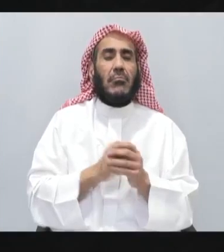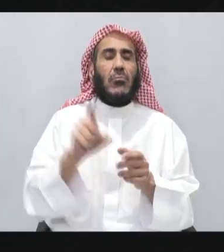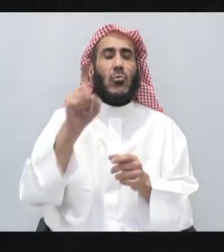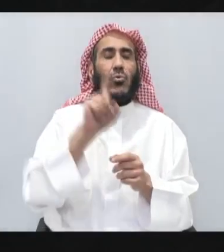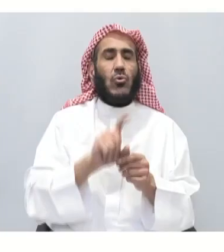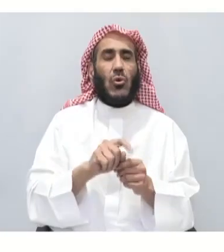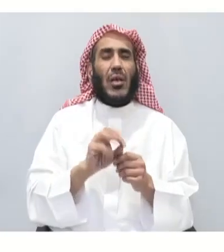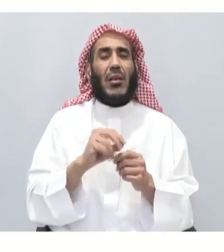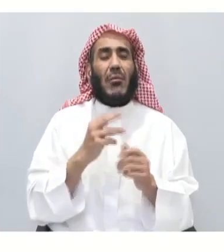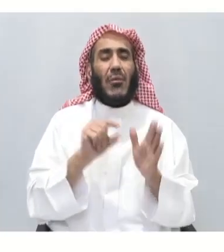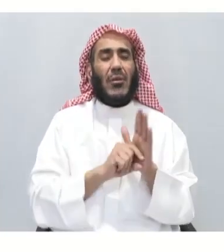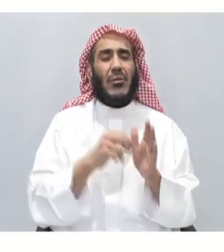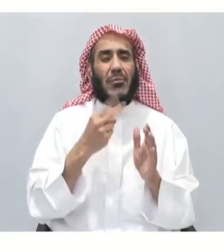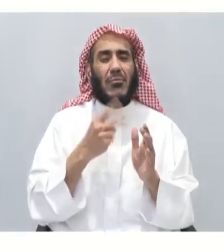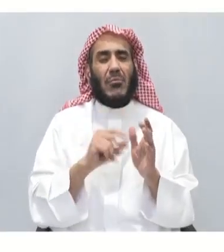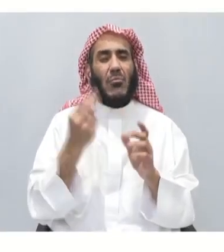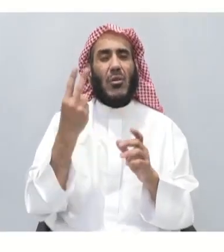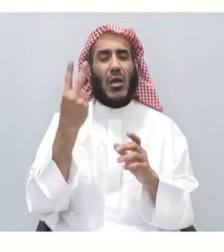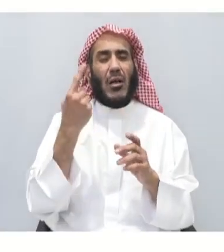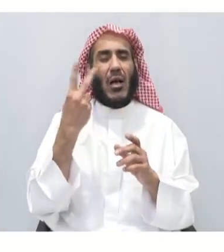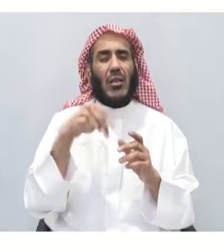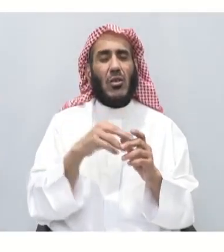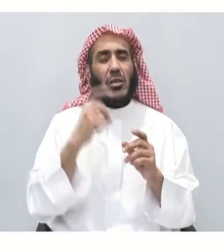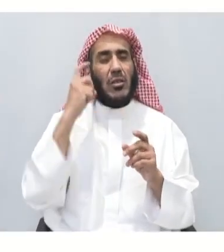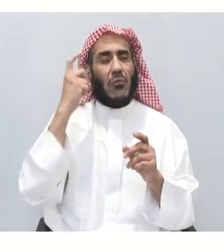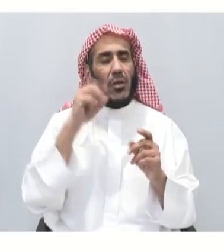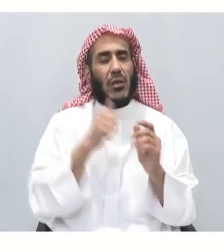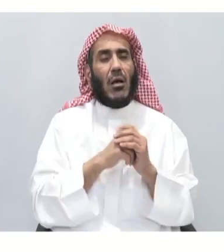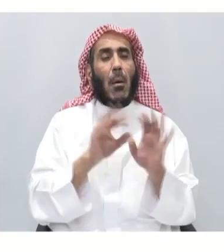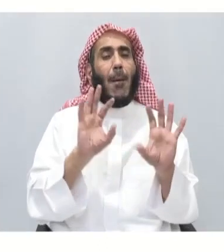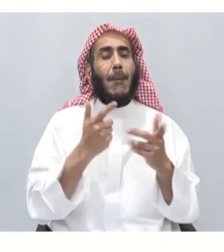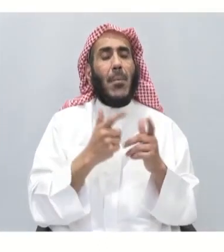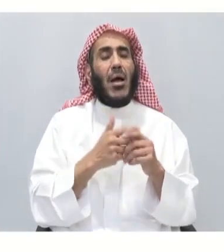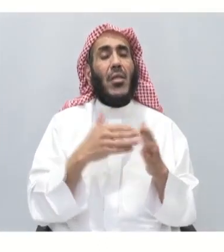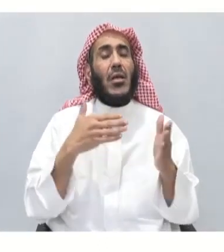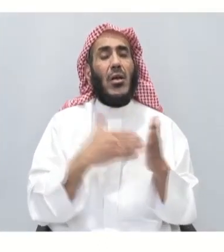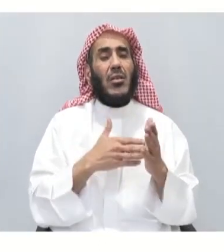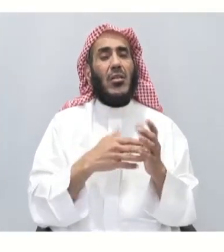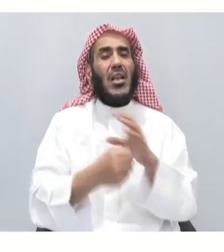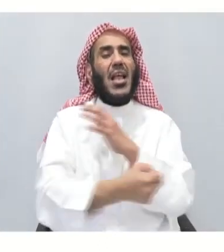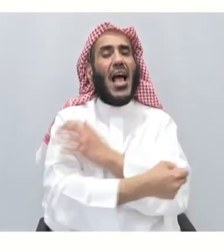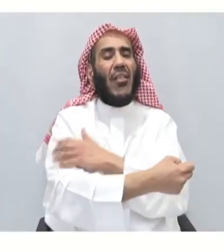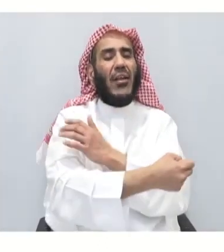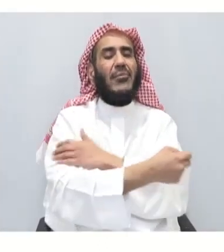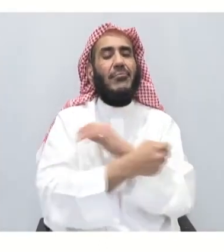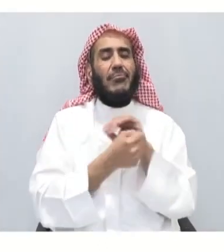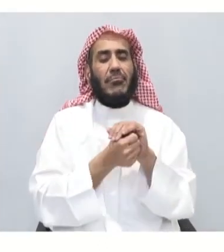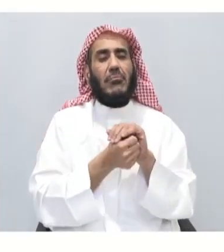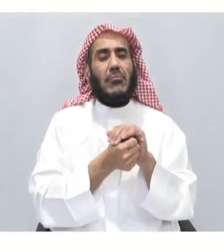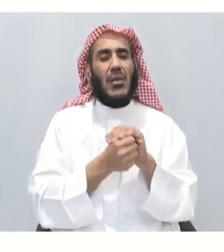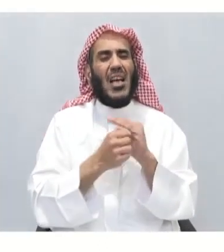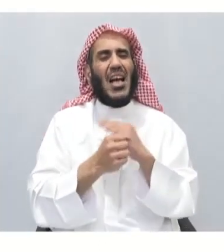الثاني او الفقره الثانيه من سؤال رقم 11 للتفكير الناقد ماذا يحدث لعضله